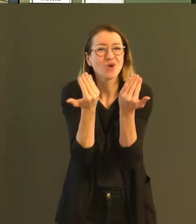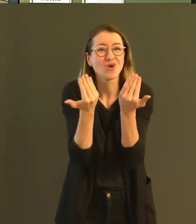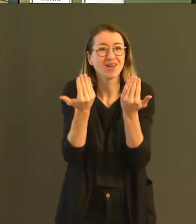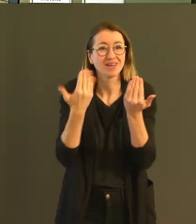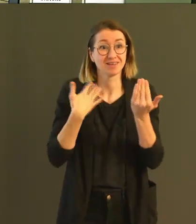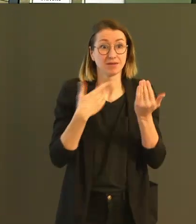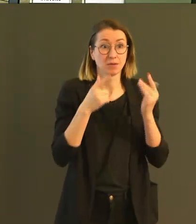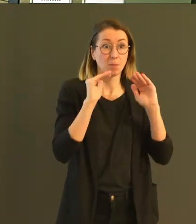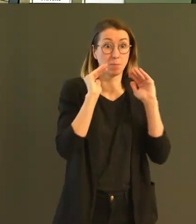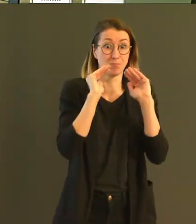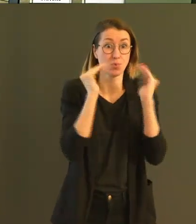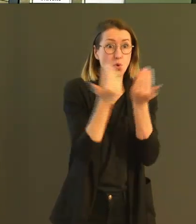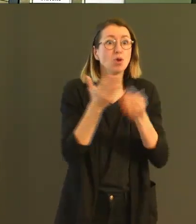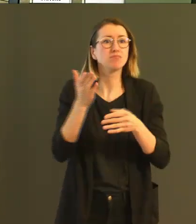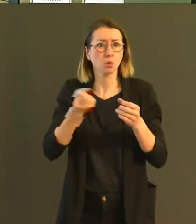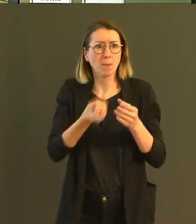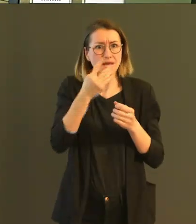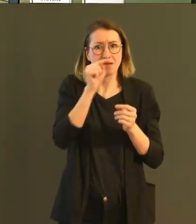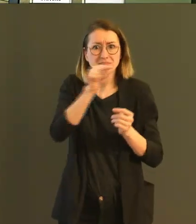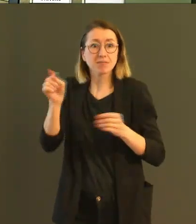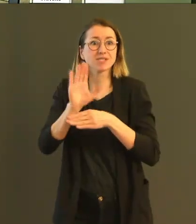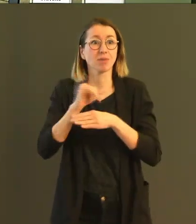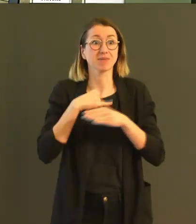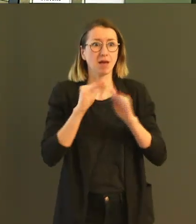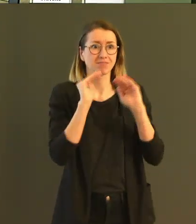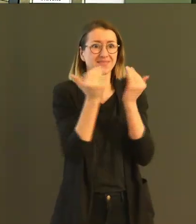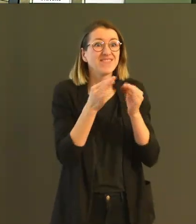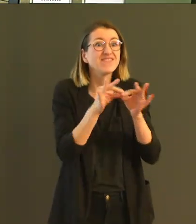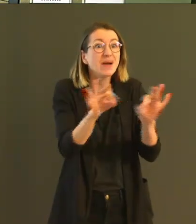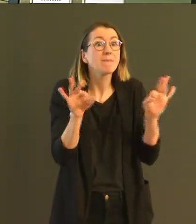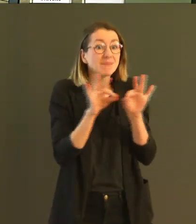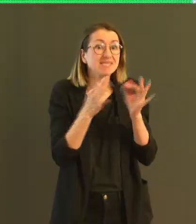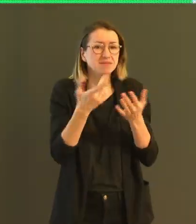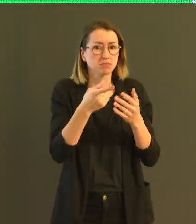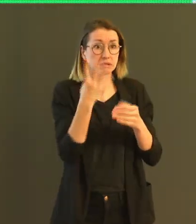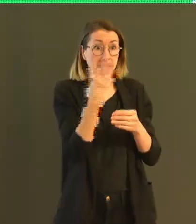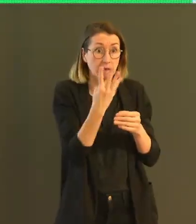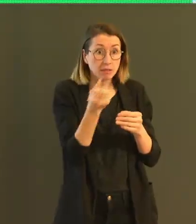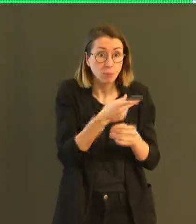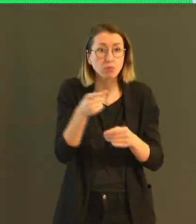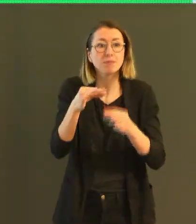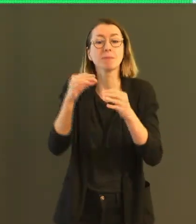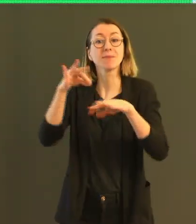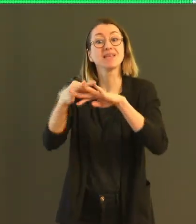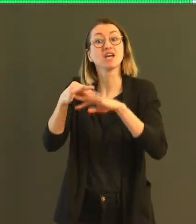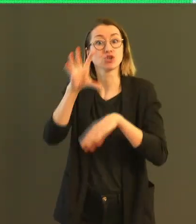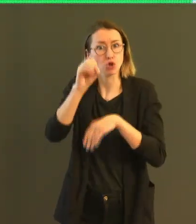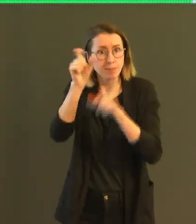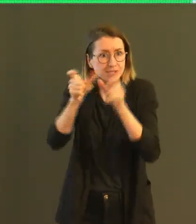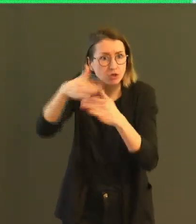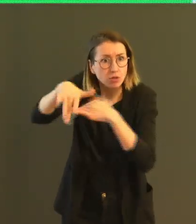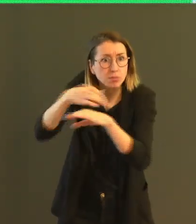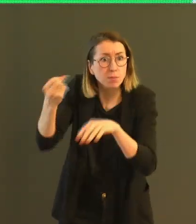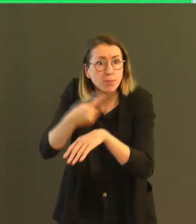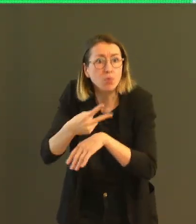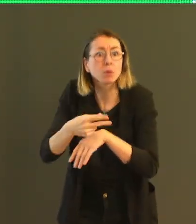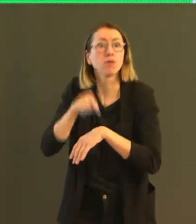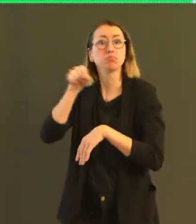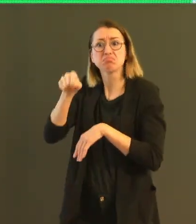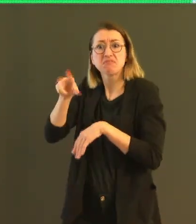visite familiale mais 30 pour un mariage ou vente pour un club de sport alors derrière ces chiffres